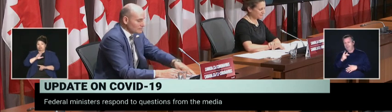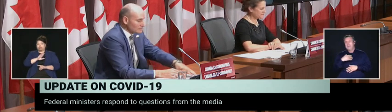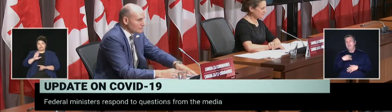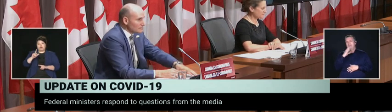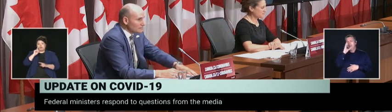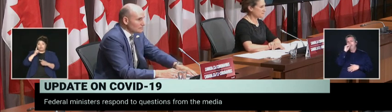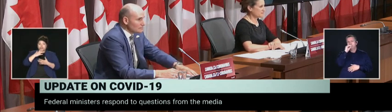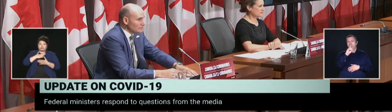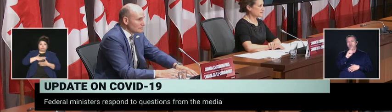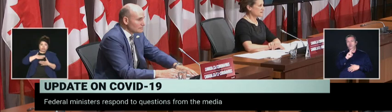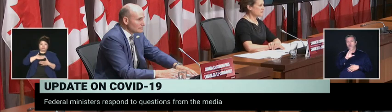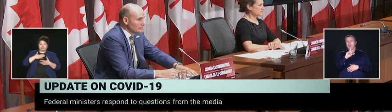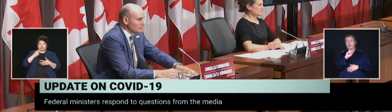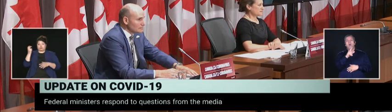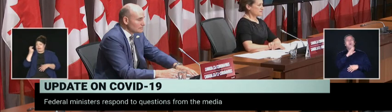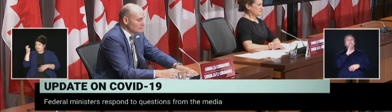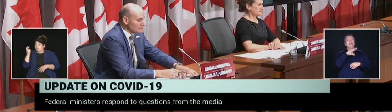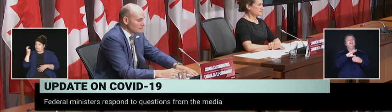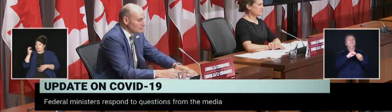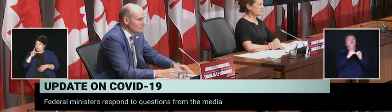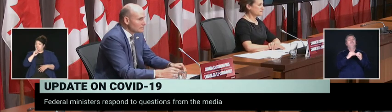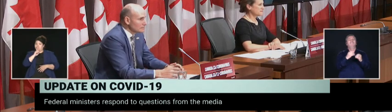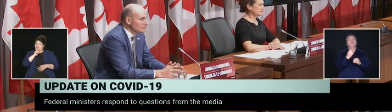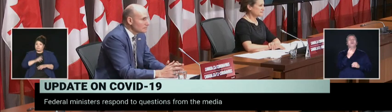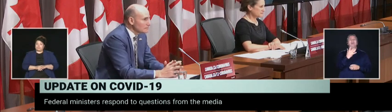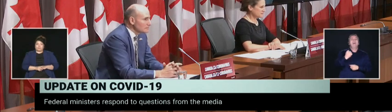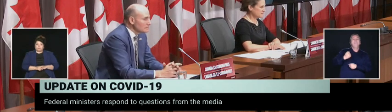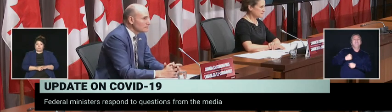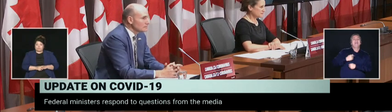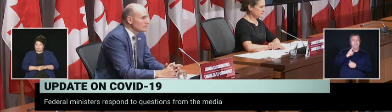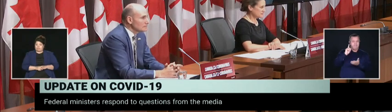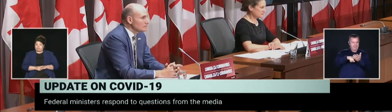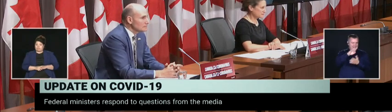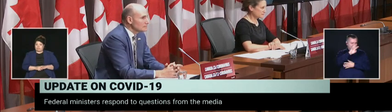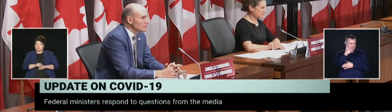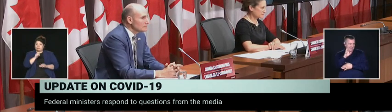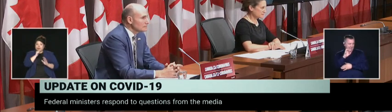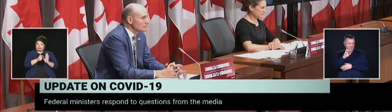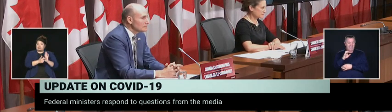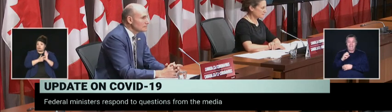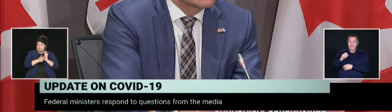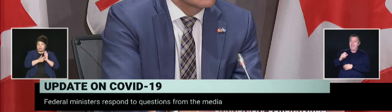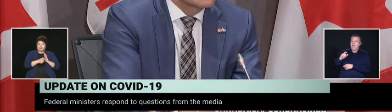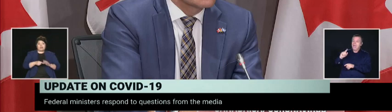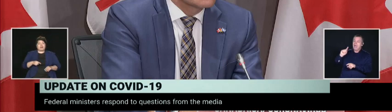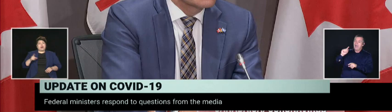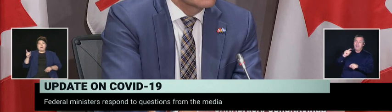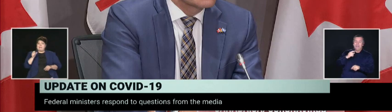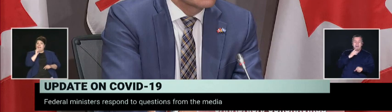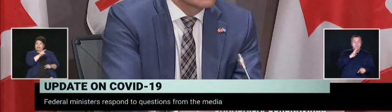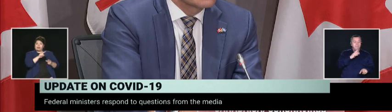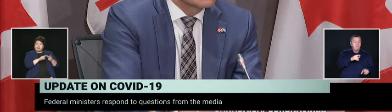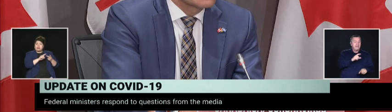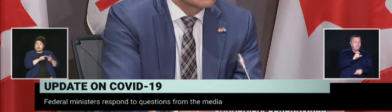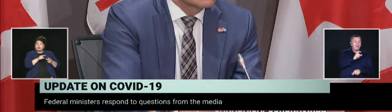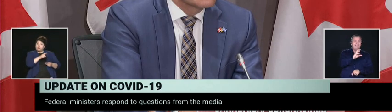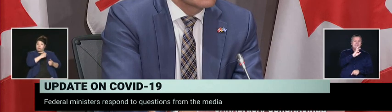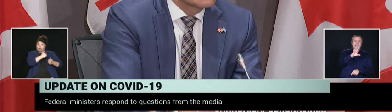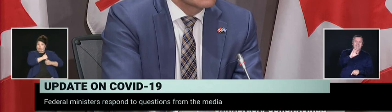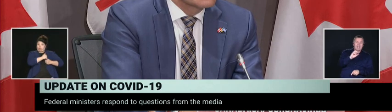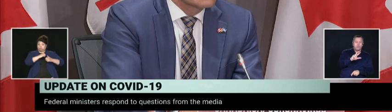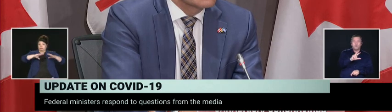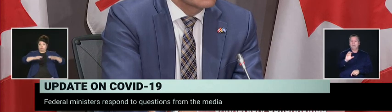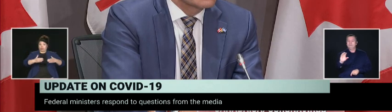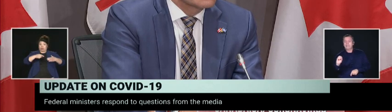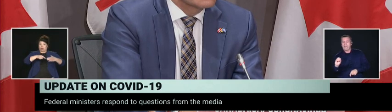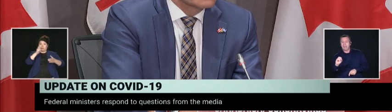vous dites qu'il y a 1400 militaires. Les forces et le gouvernement du Québec nous dit 650, 350 qui sont là en supervision, 300 dans